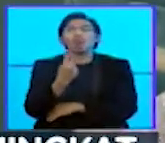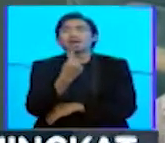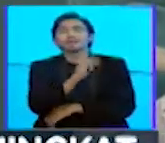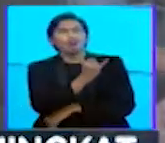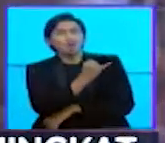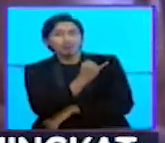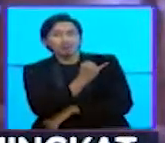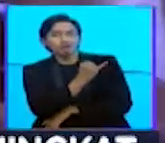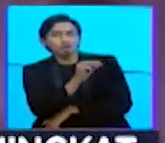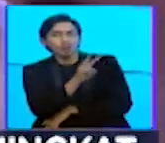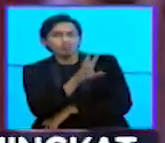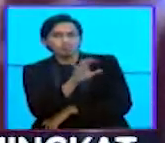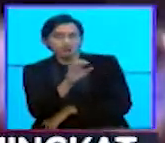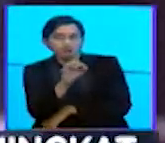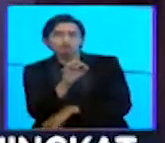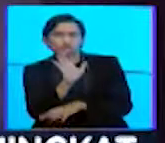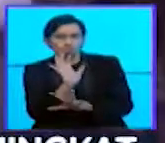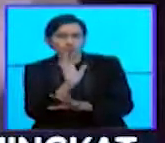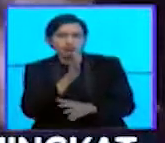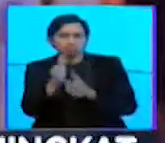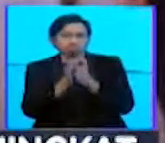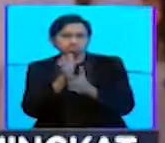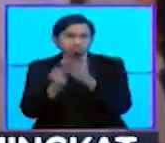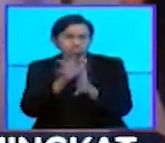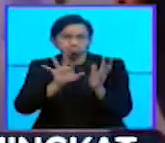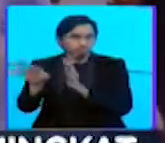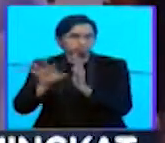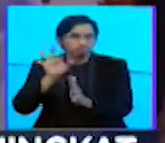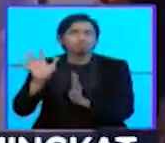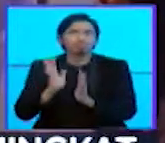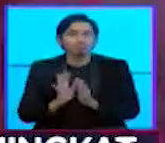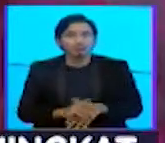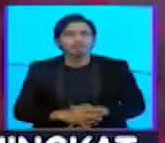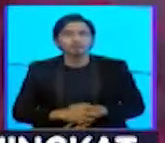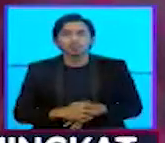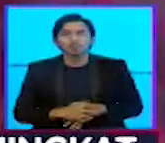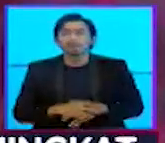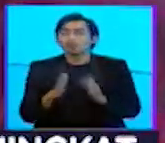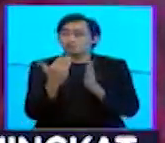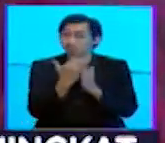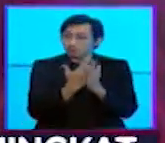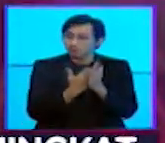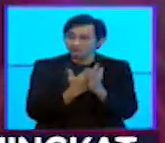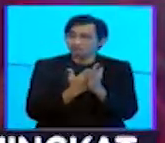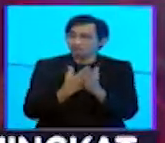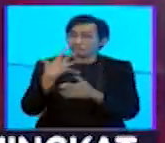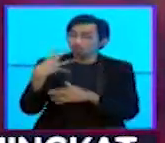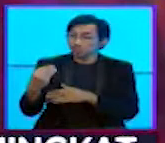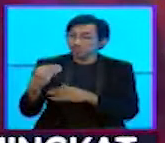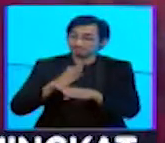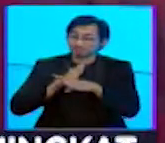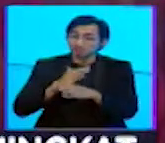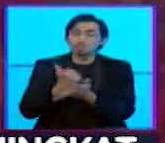2.500 saat sebelum mudik itu dilarang, Bali sempat mencapai kunjungan